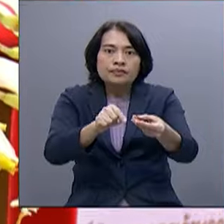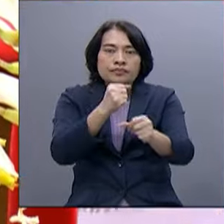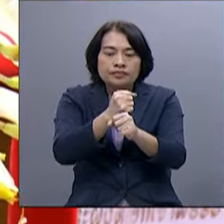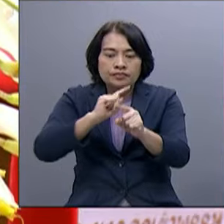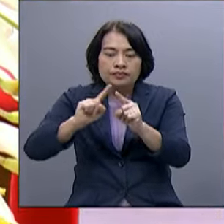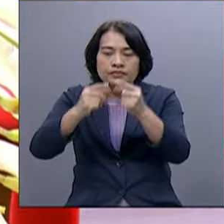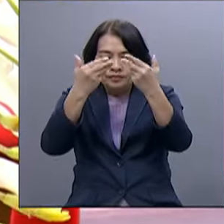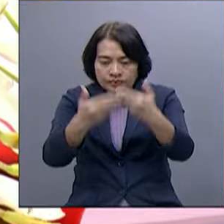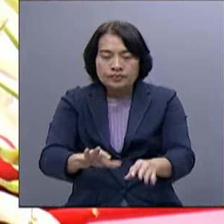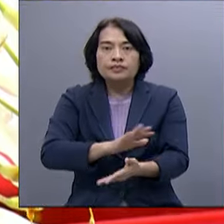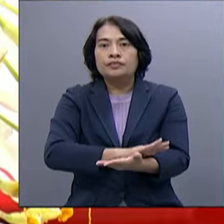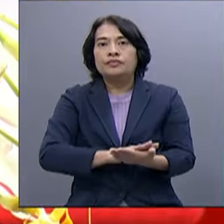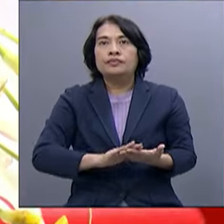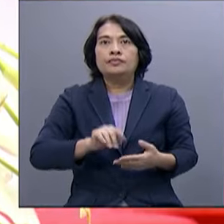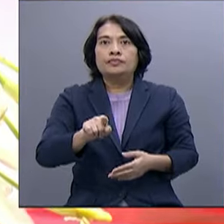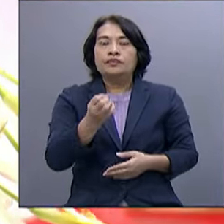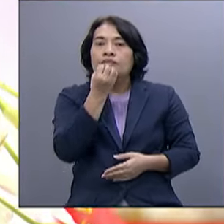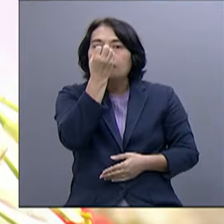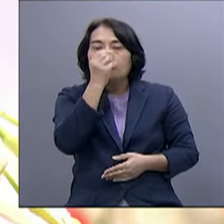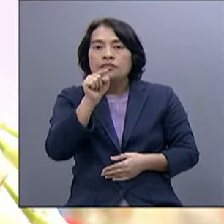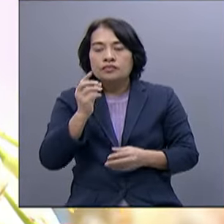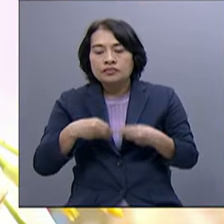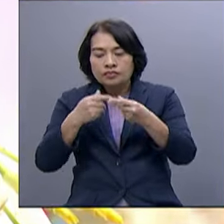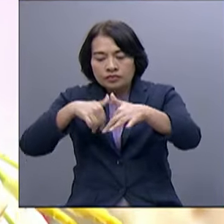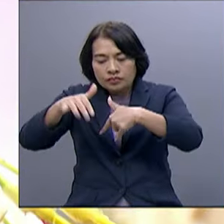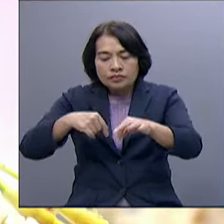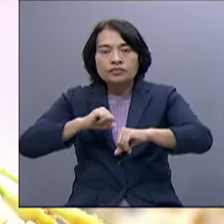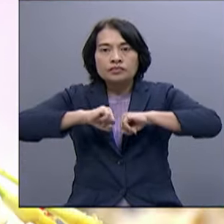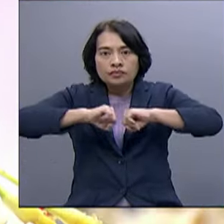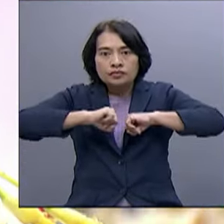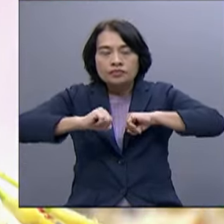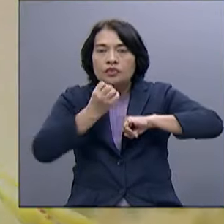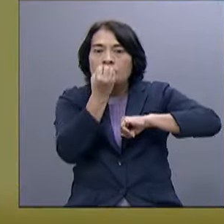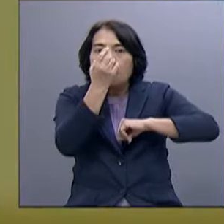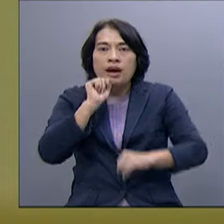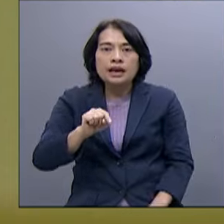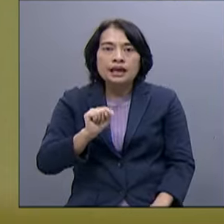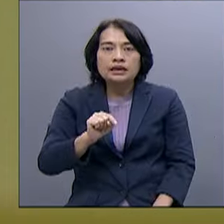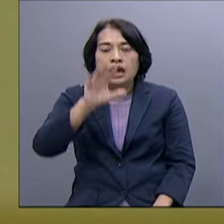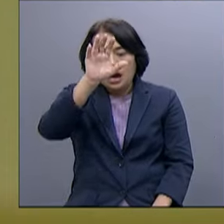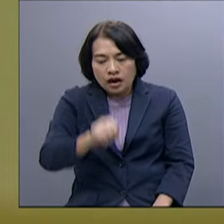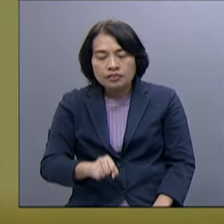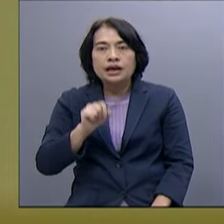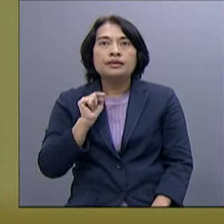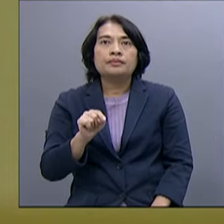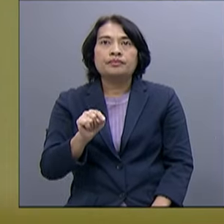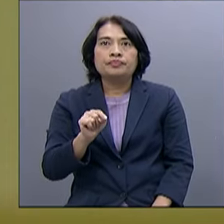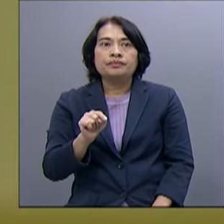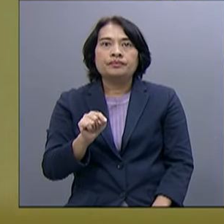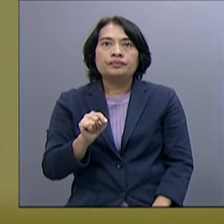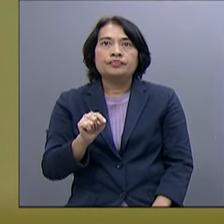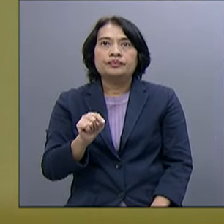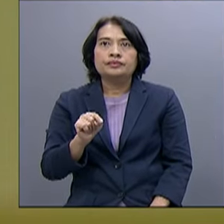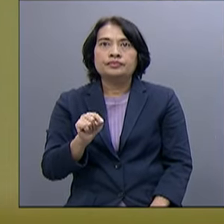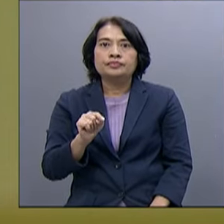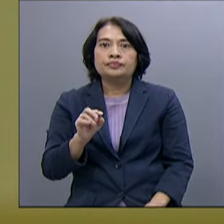ข้าวพรรษาแล้วเราจะมีการรณรงค์ให้ประชาชนแล้วก็เยาวชนนำดอกข้าวพรรษาเนี่ยครับที่เราเหลือจากการจัดงานเนี่ยเอา